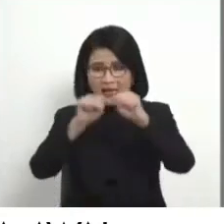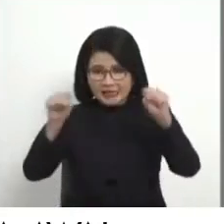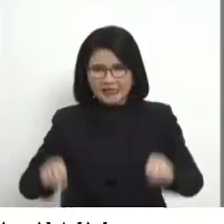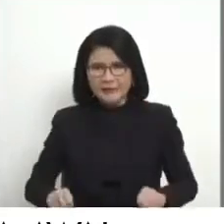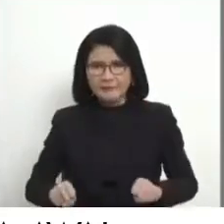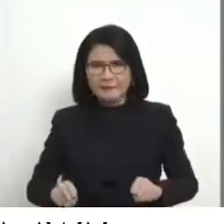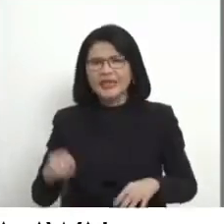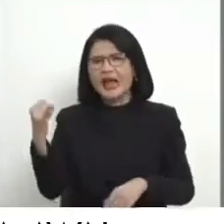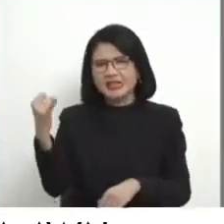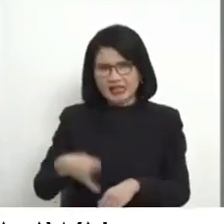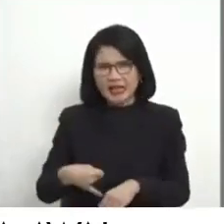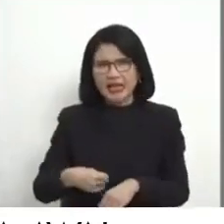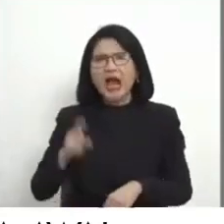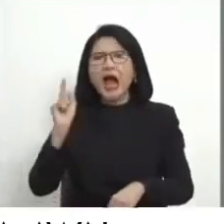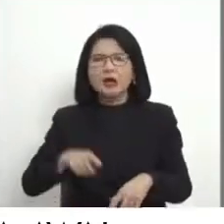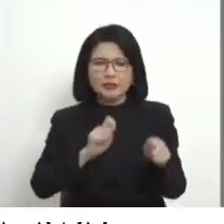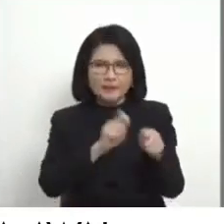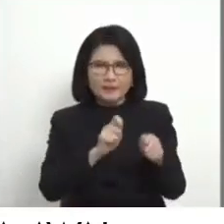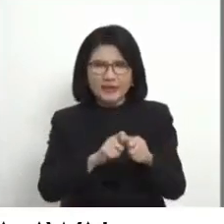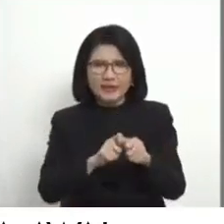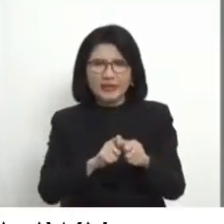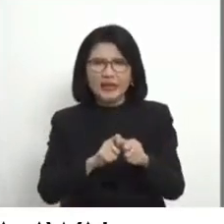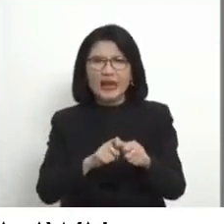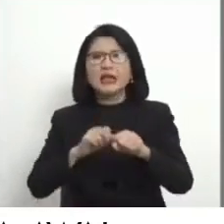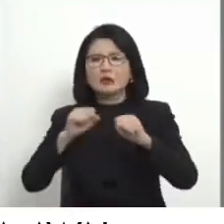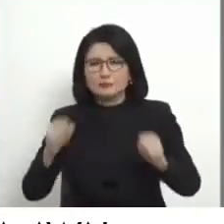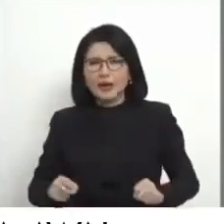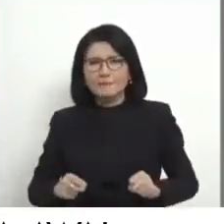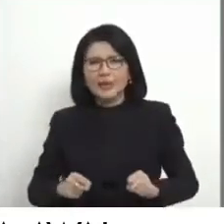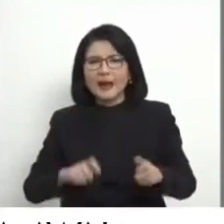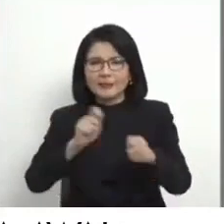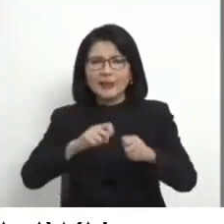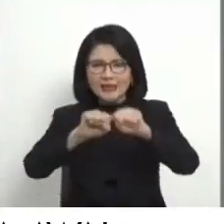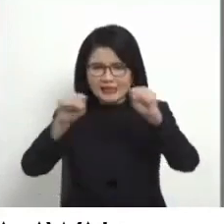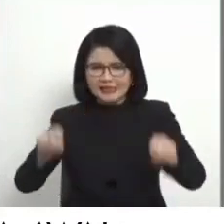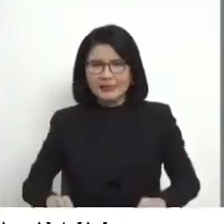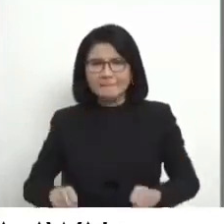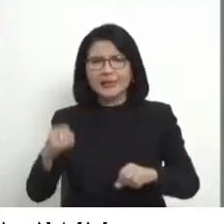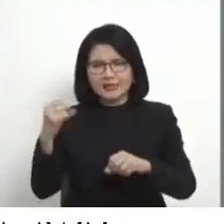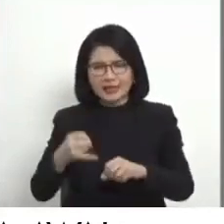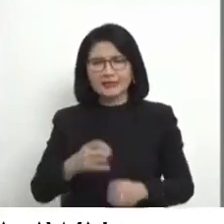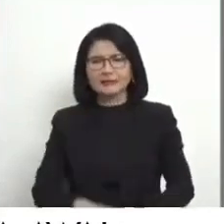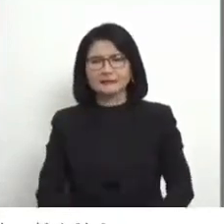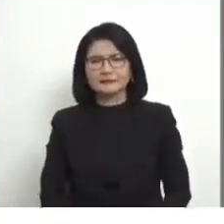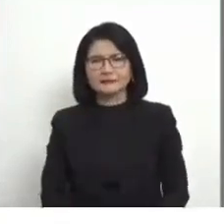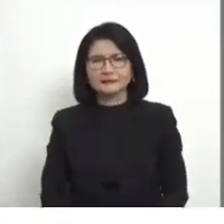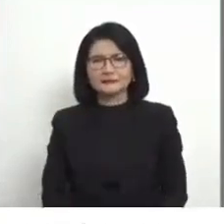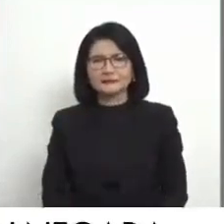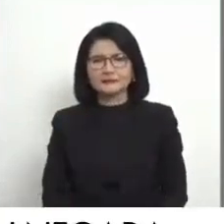yang kurang baik harus kita perbaiki Kita harus berani memperbaiki sistem yang kurang baik terima